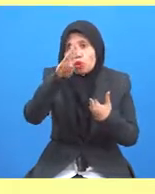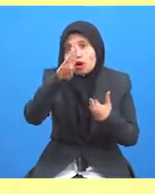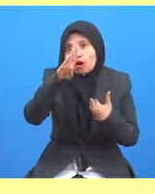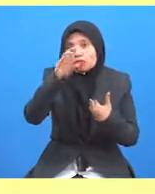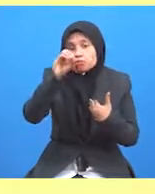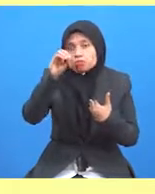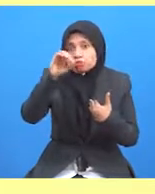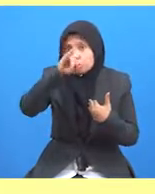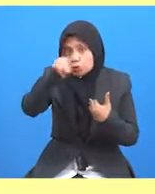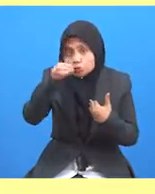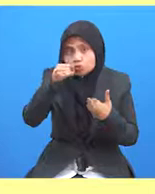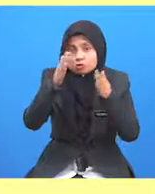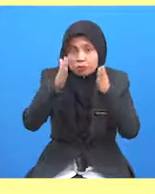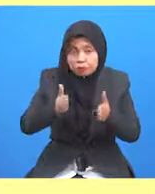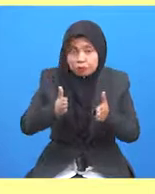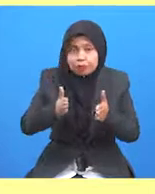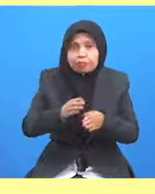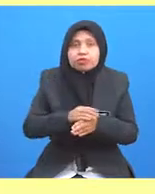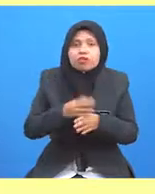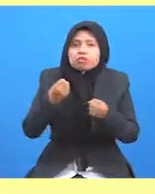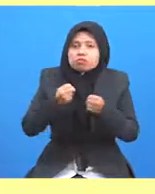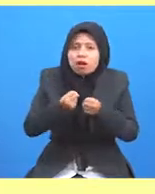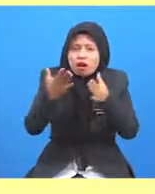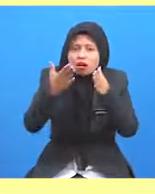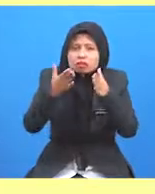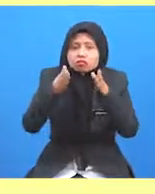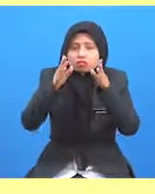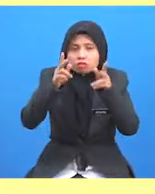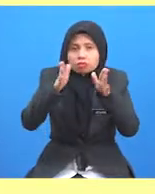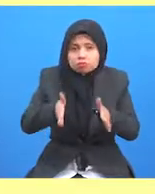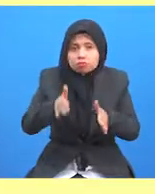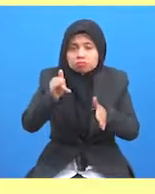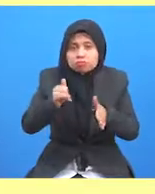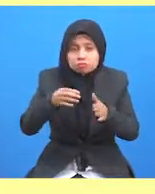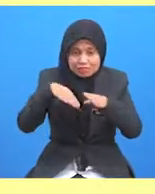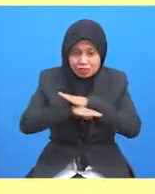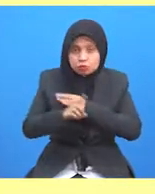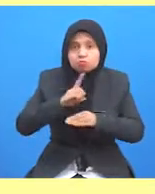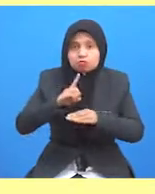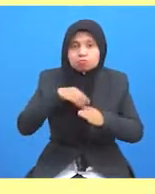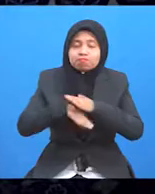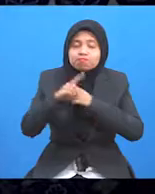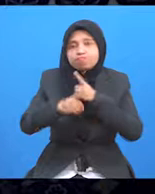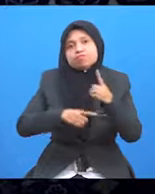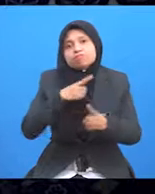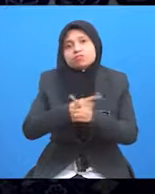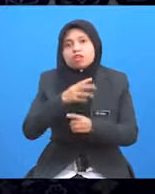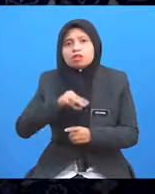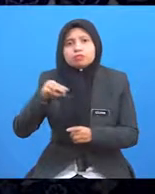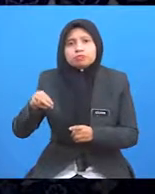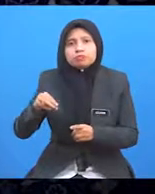orang dan menjadikan populasi umat Islam kedua terbesar di dunia.